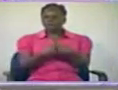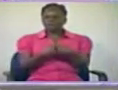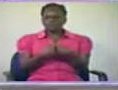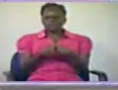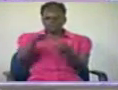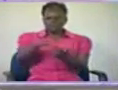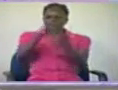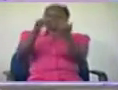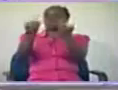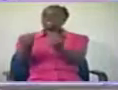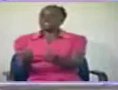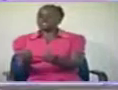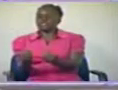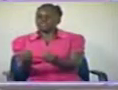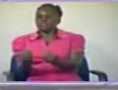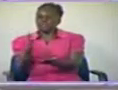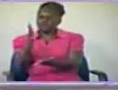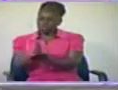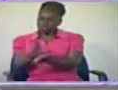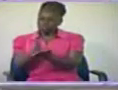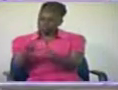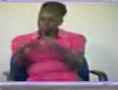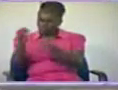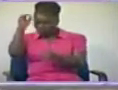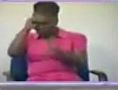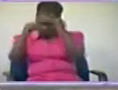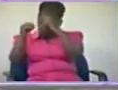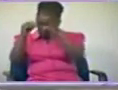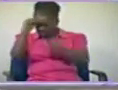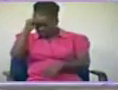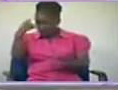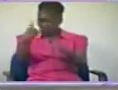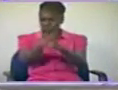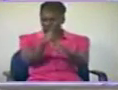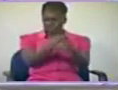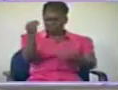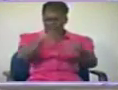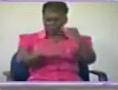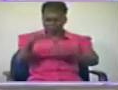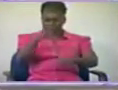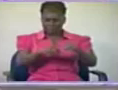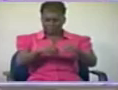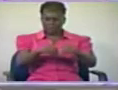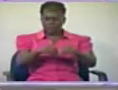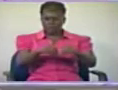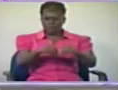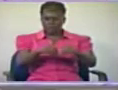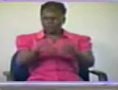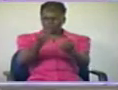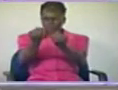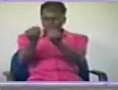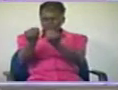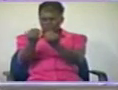with special needs. Yes. Na kweli walitupatia vile wangependelea tuelekeze masomo ya